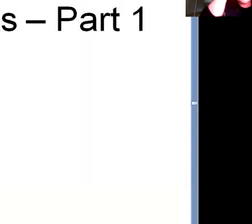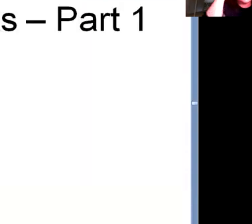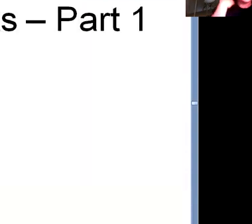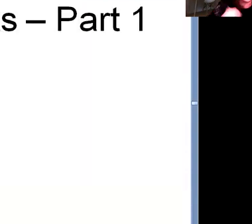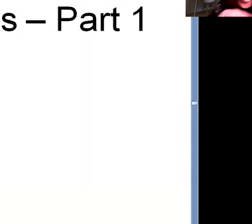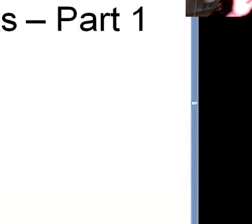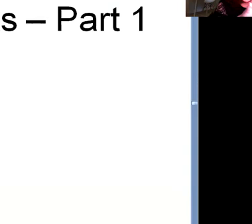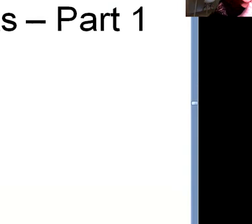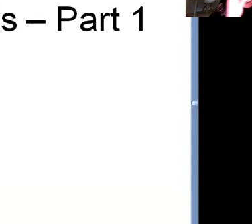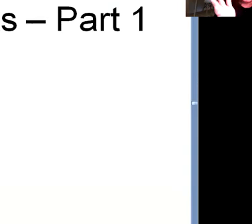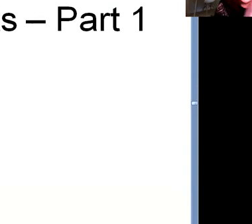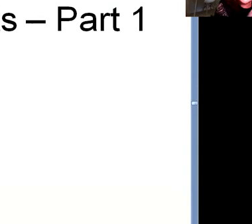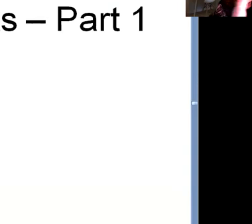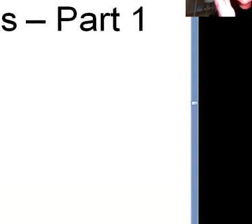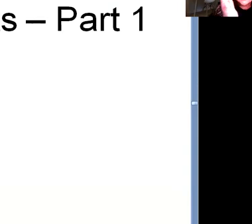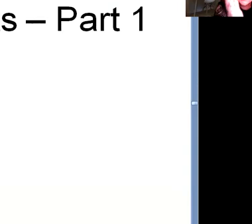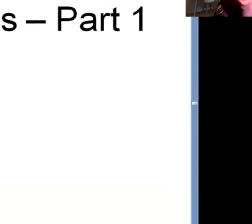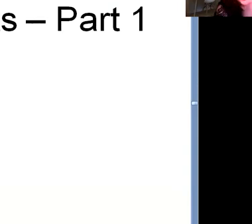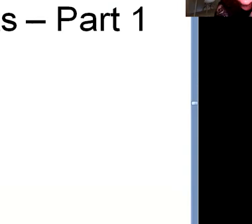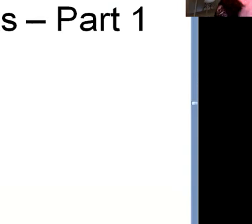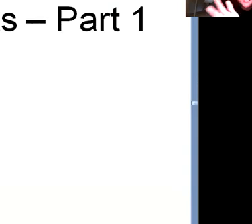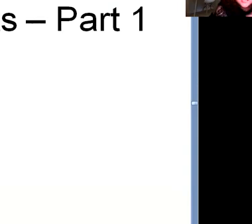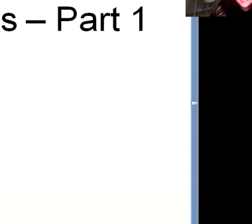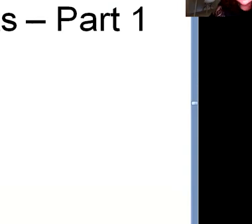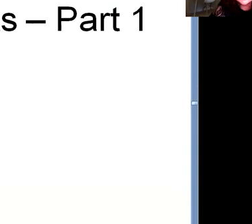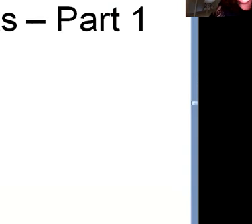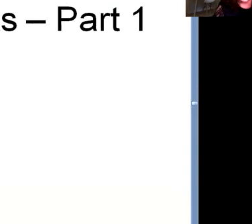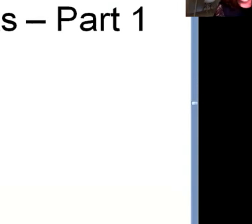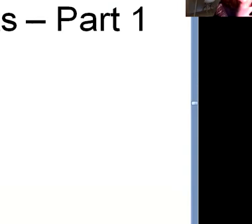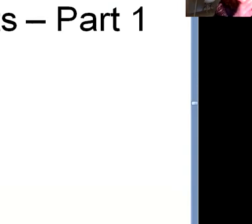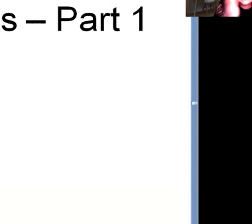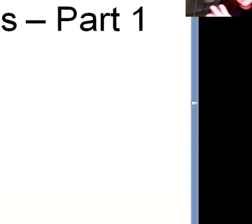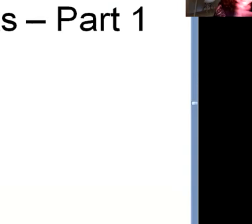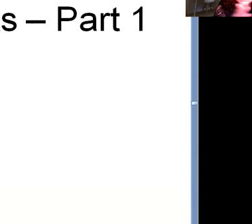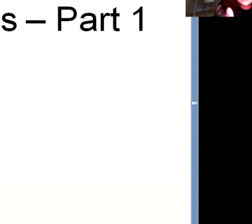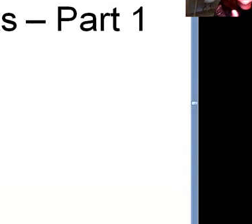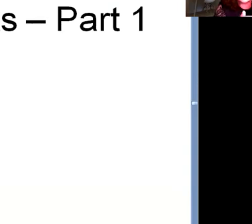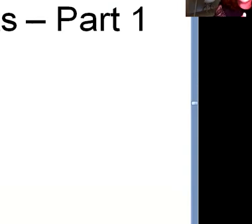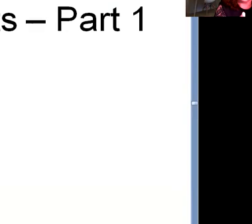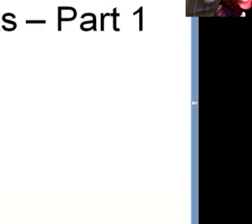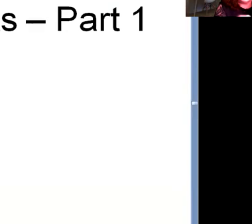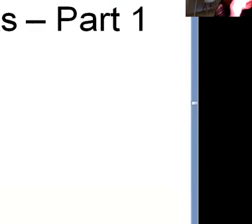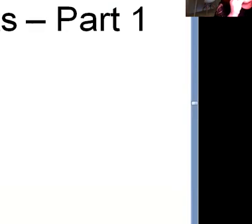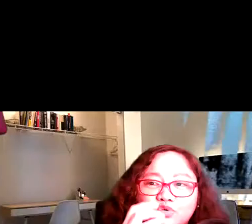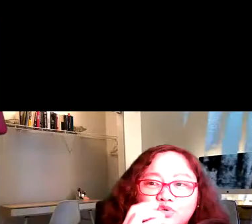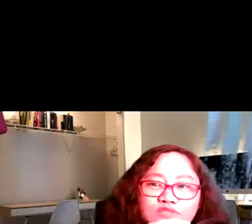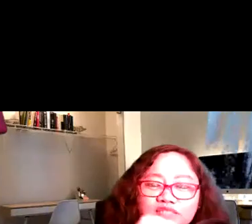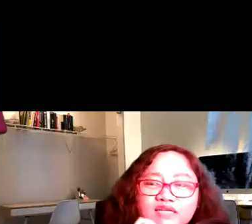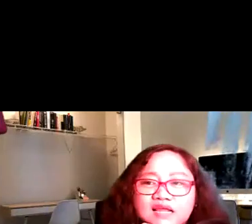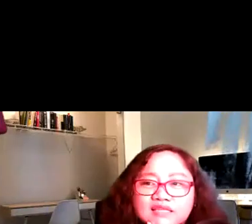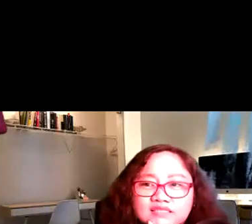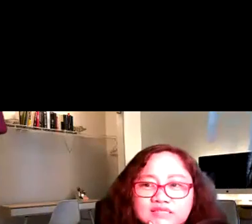gender, no, ito yung sex natin, binary lang talaga, no, babae, lalaki, kahit intersex condition ka, no, meron kang ganong